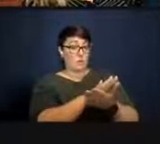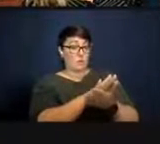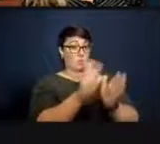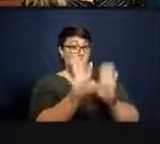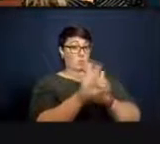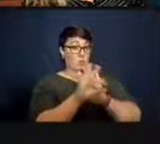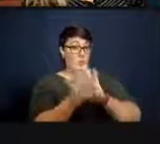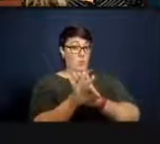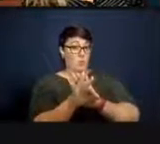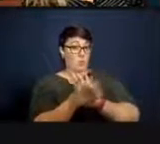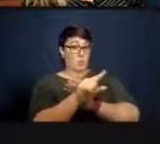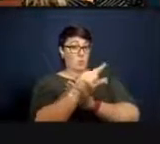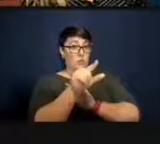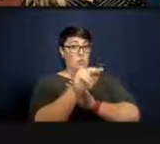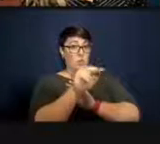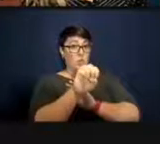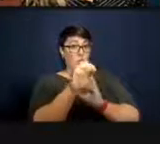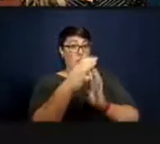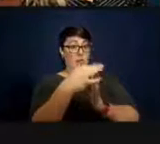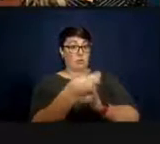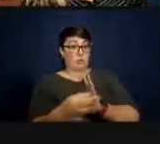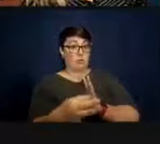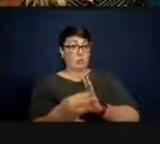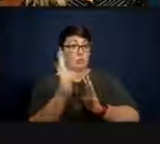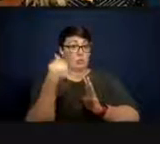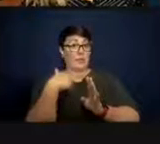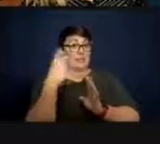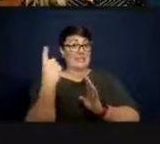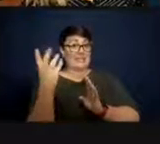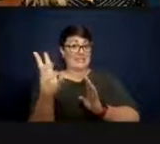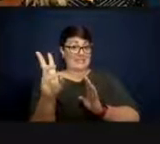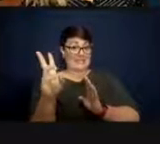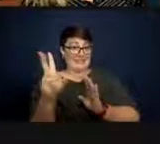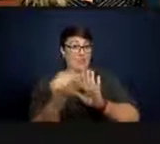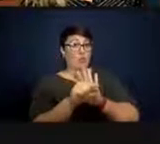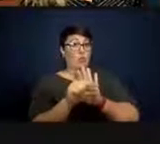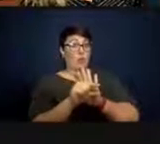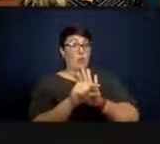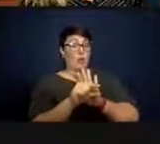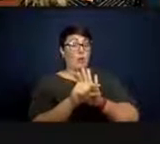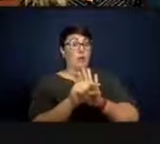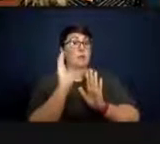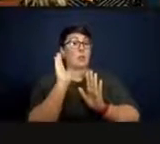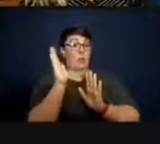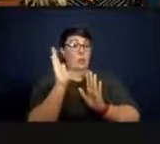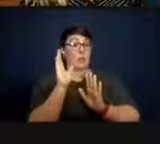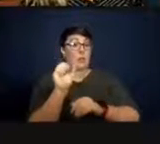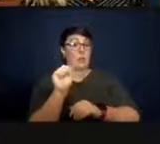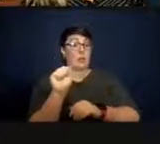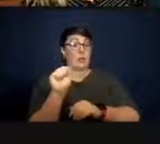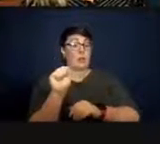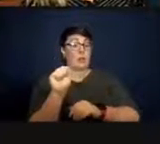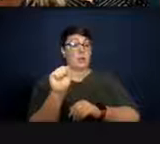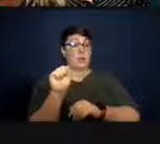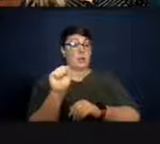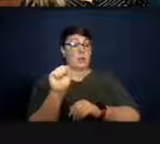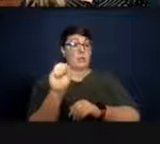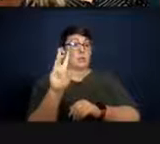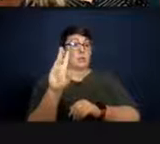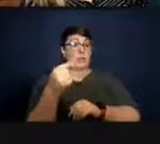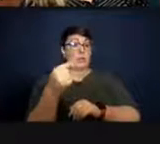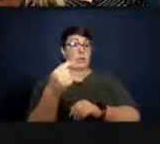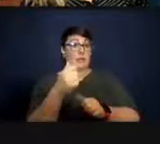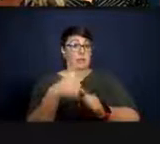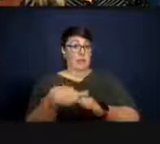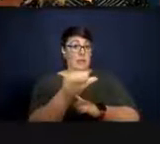بالمدرسة المتوسطة. إذن الخيار الوحيد الذي سيكون لنا هو خيار